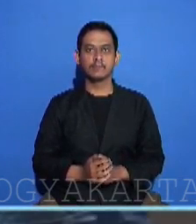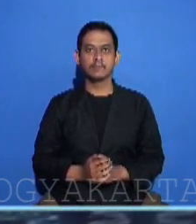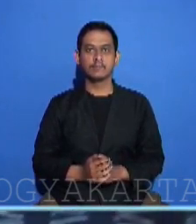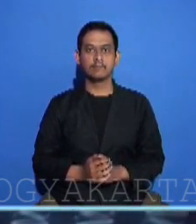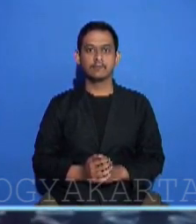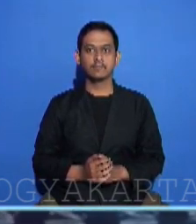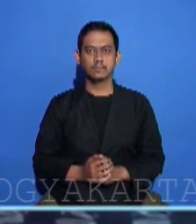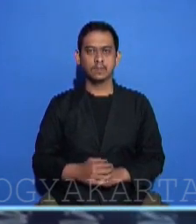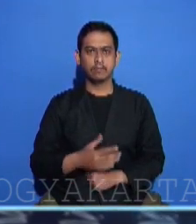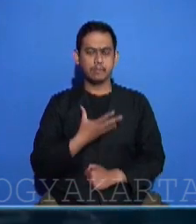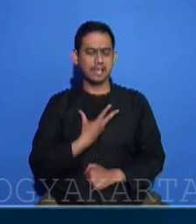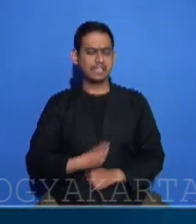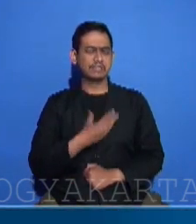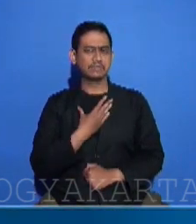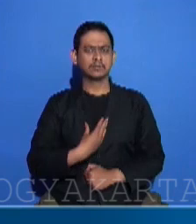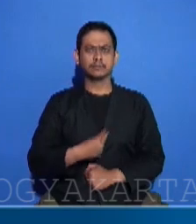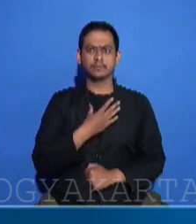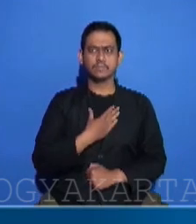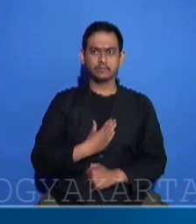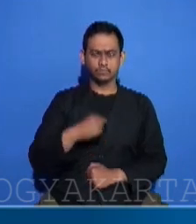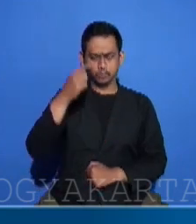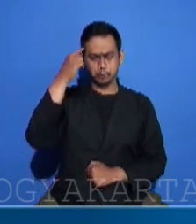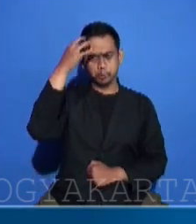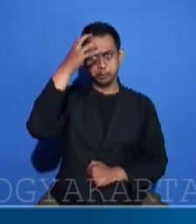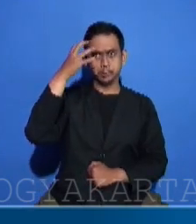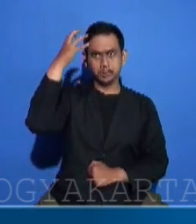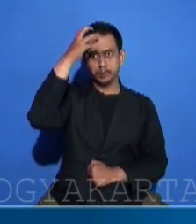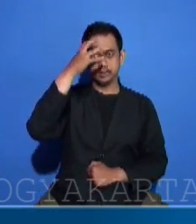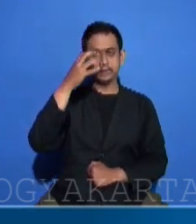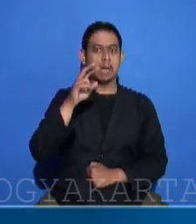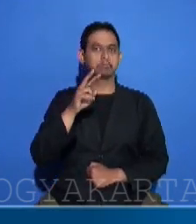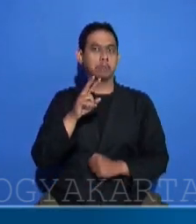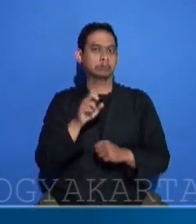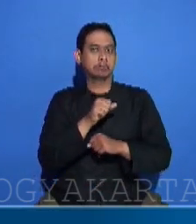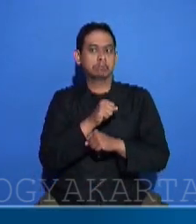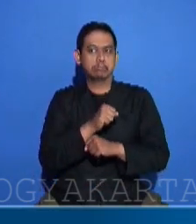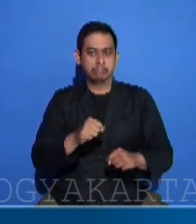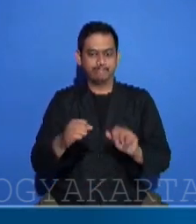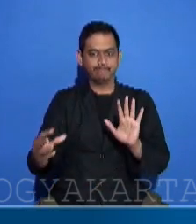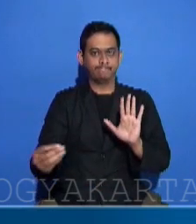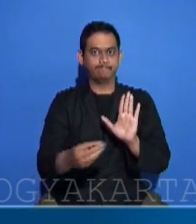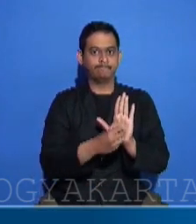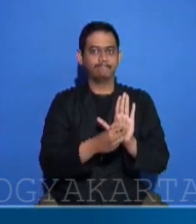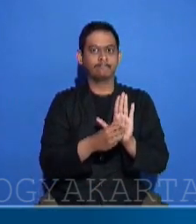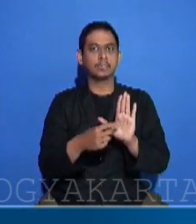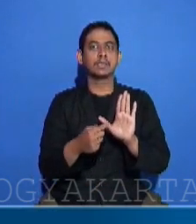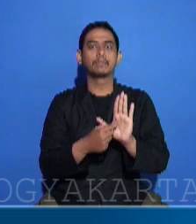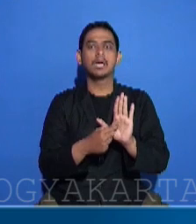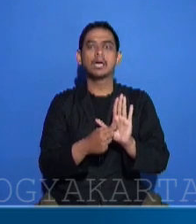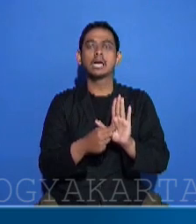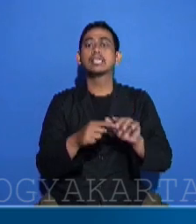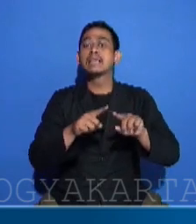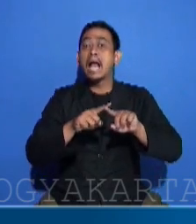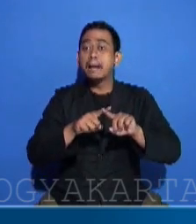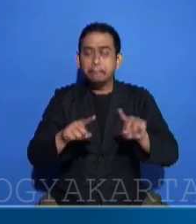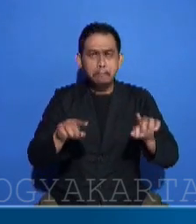Keresahan yang berkutat dalam pikiran memerlukan keberanian untuk disuarakan. Mengkritik lewat karya merupakan